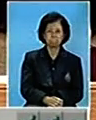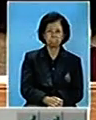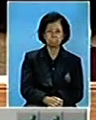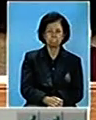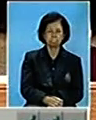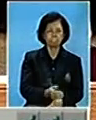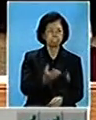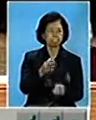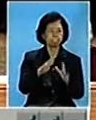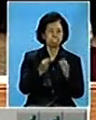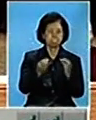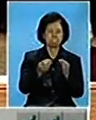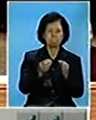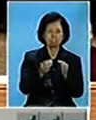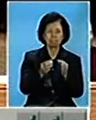นะครับ